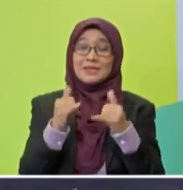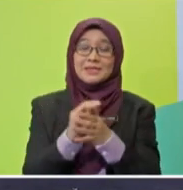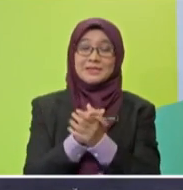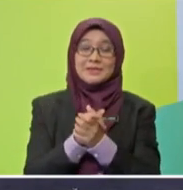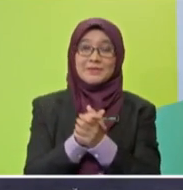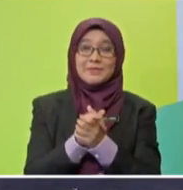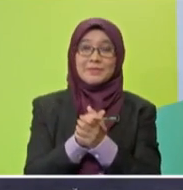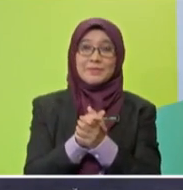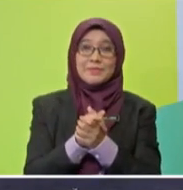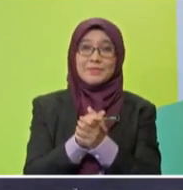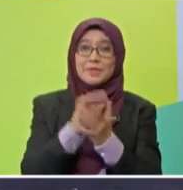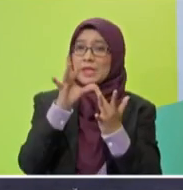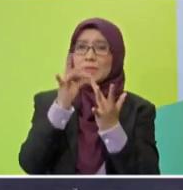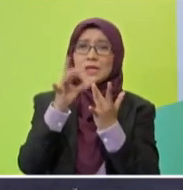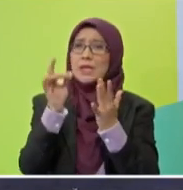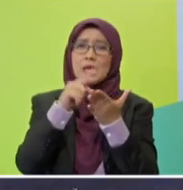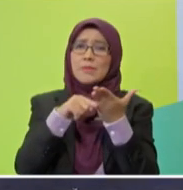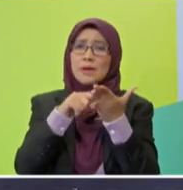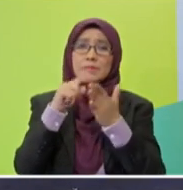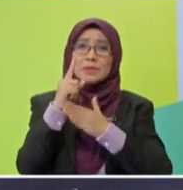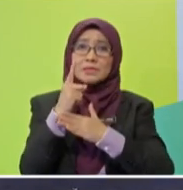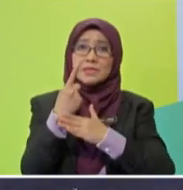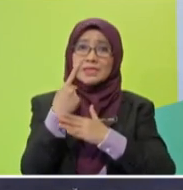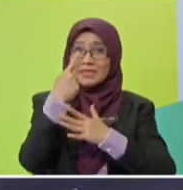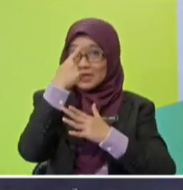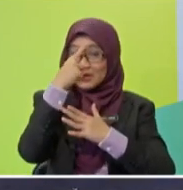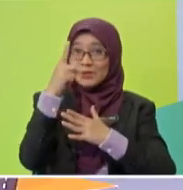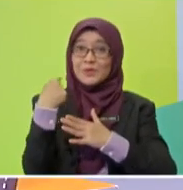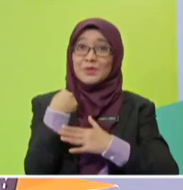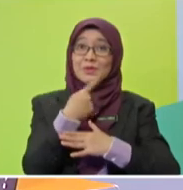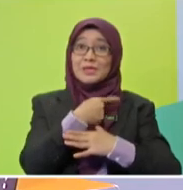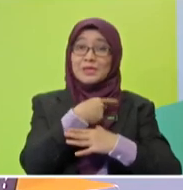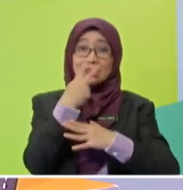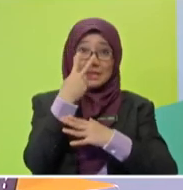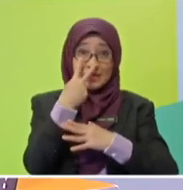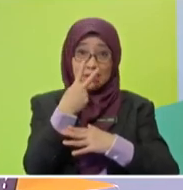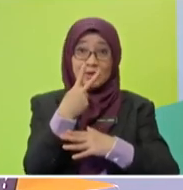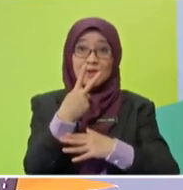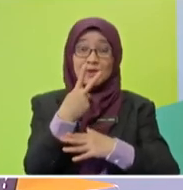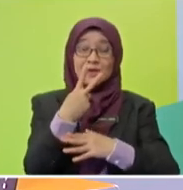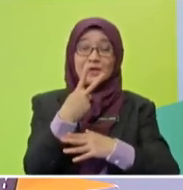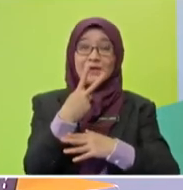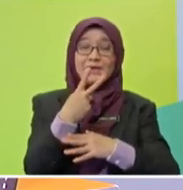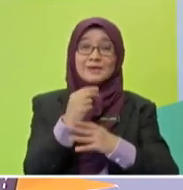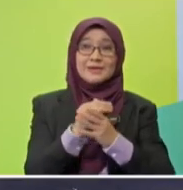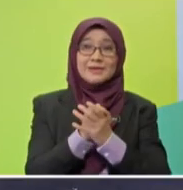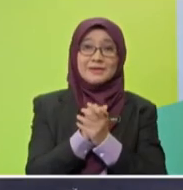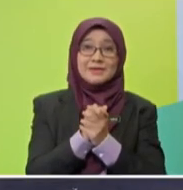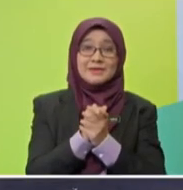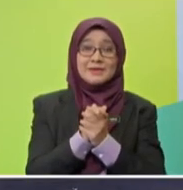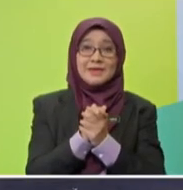lagi Pilihlah apa-apa saja untuk kita buat pembahasan tentang objek itu Oke saya